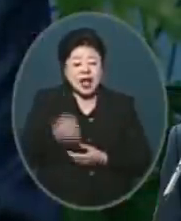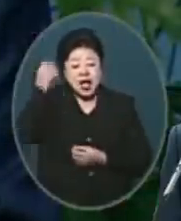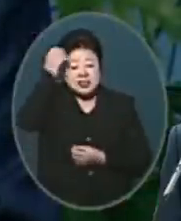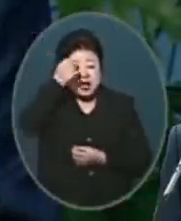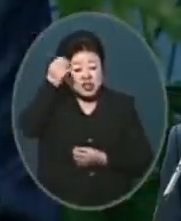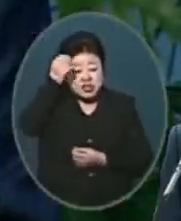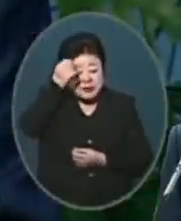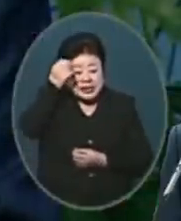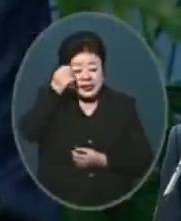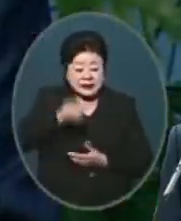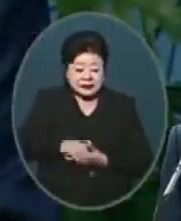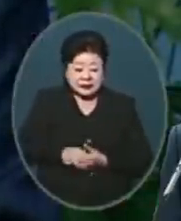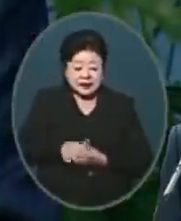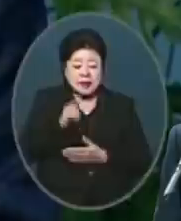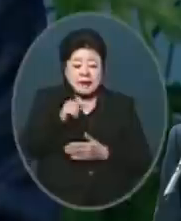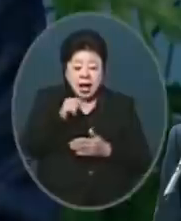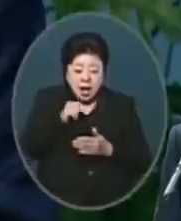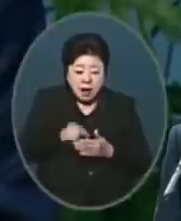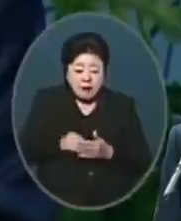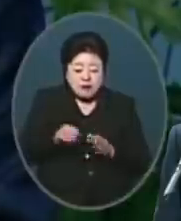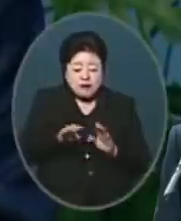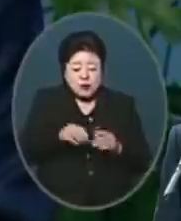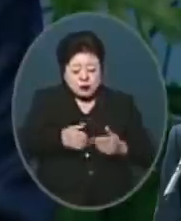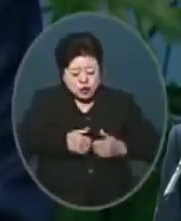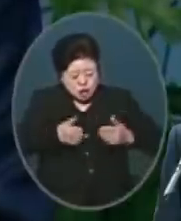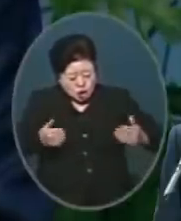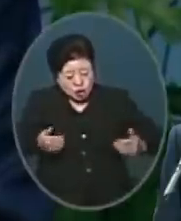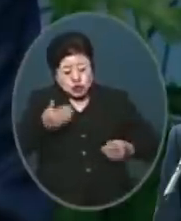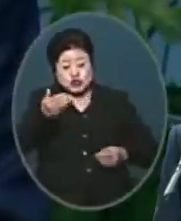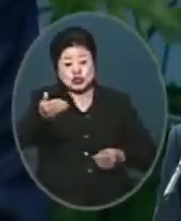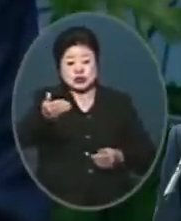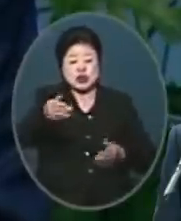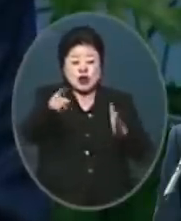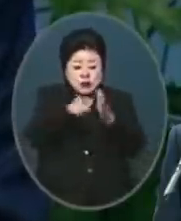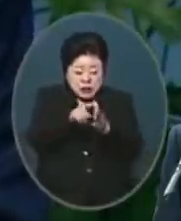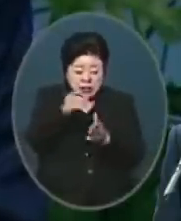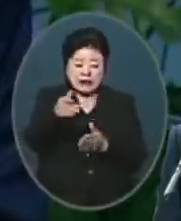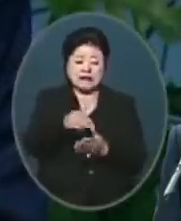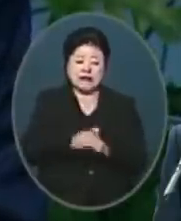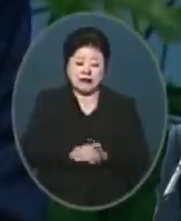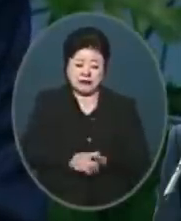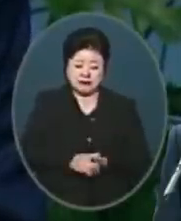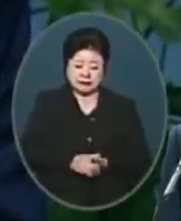성령이 마음 문을 열어주셔서 믿게 된 것입니다.